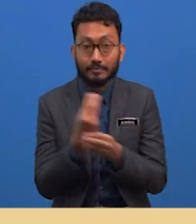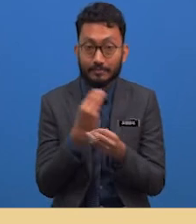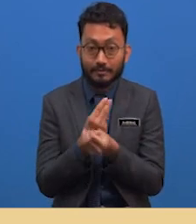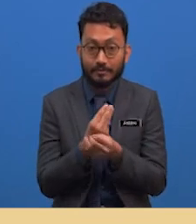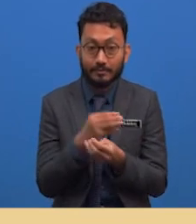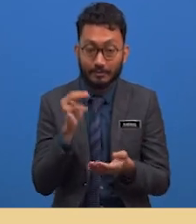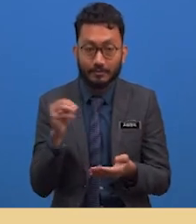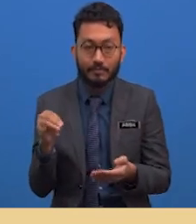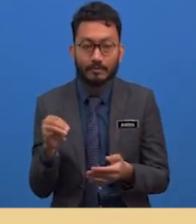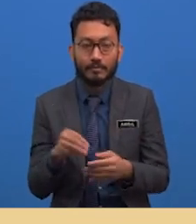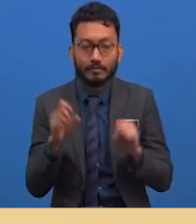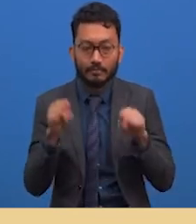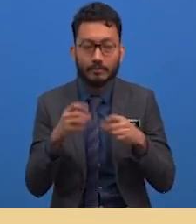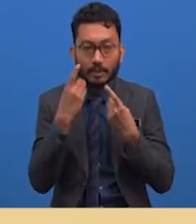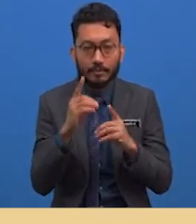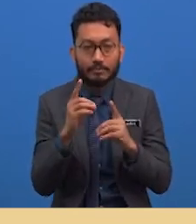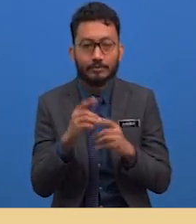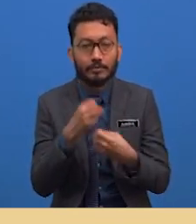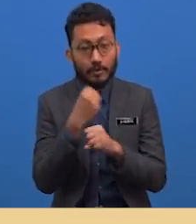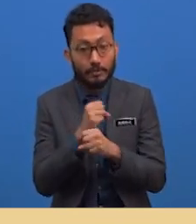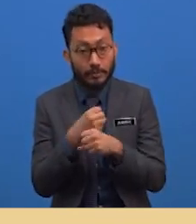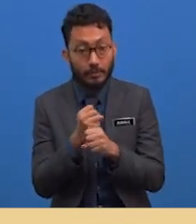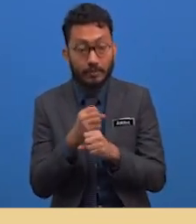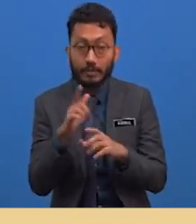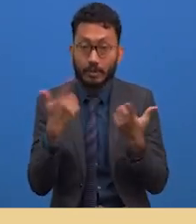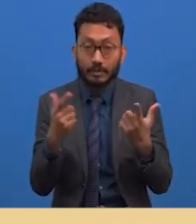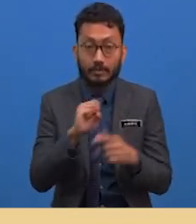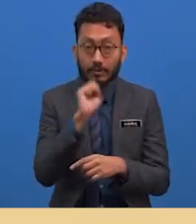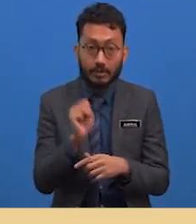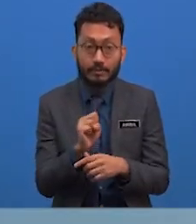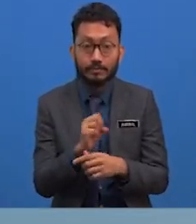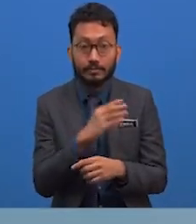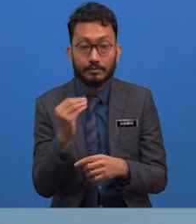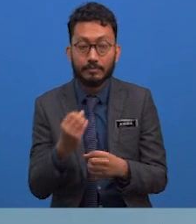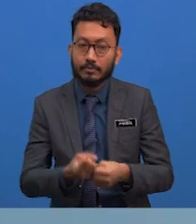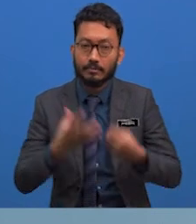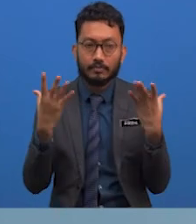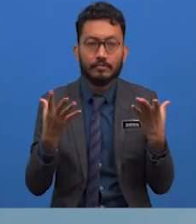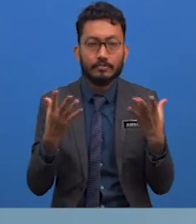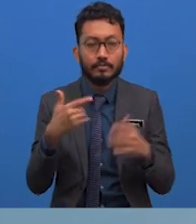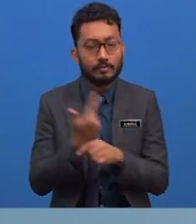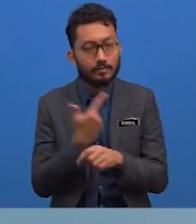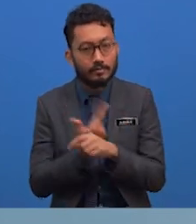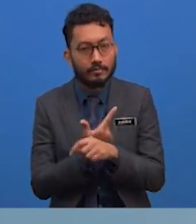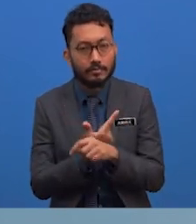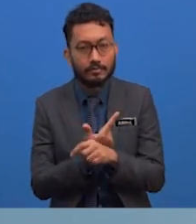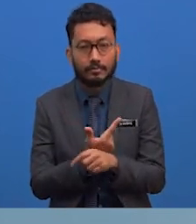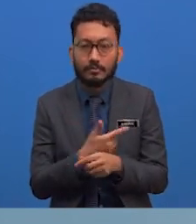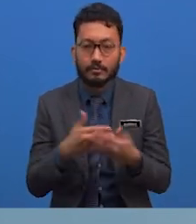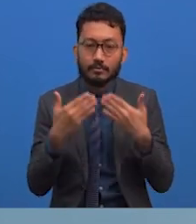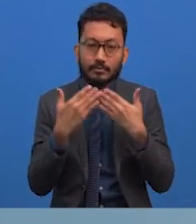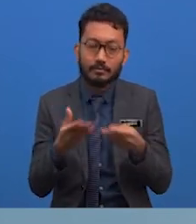cuba menjawab pelbagai bentuk soalan dan perbanyakkan latihan. Terima kasih kerana telah